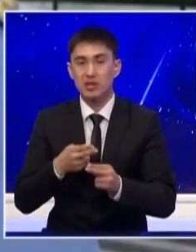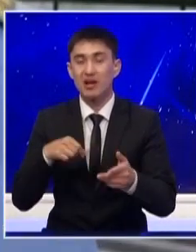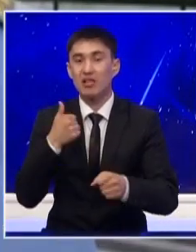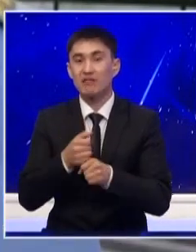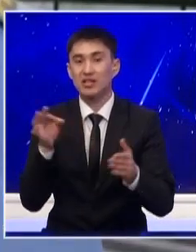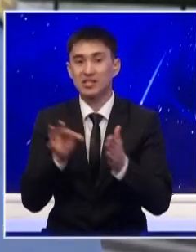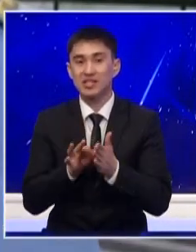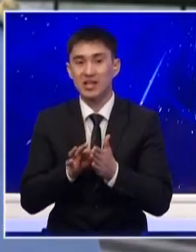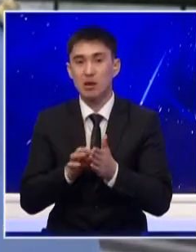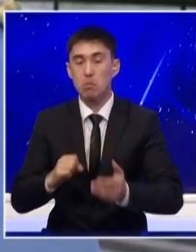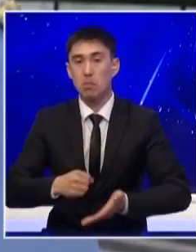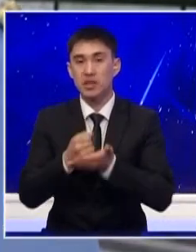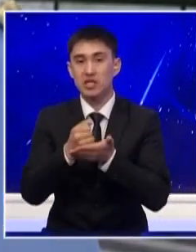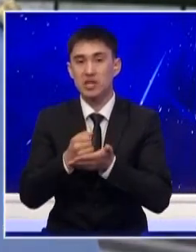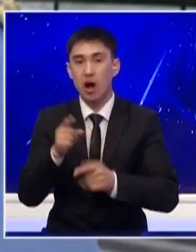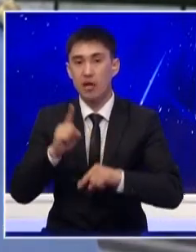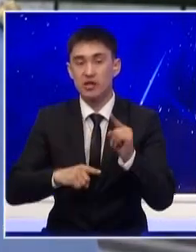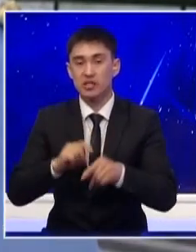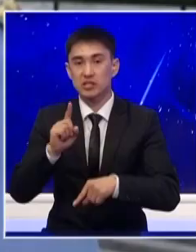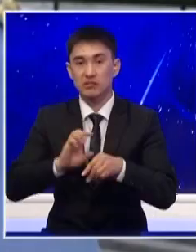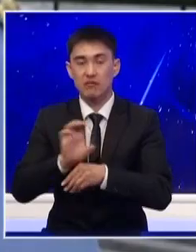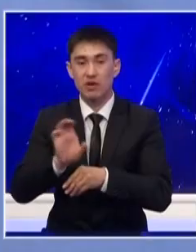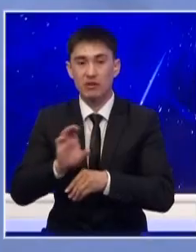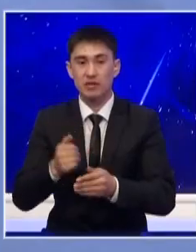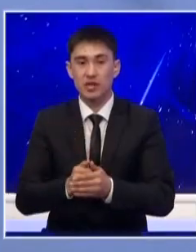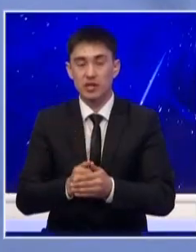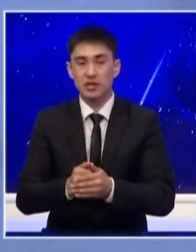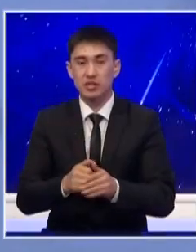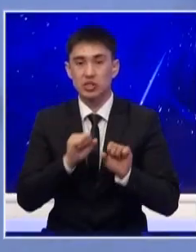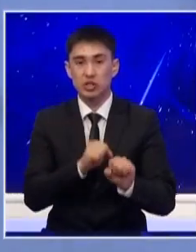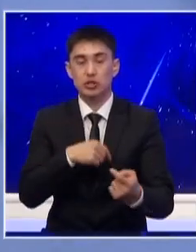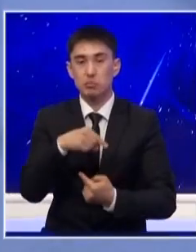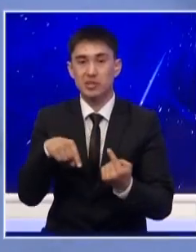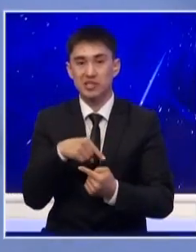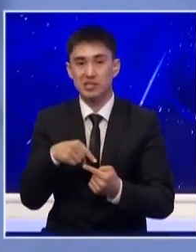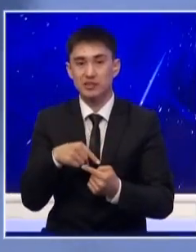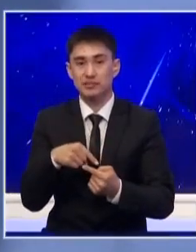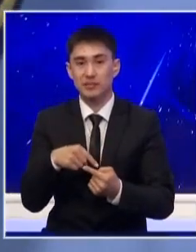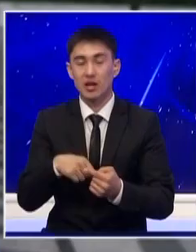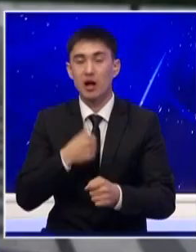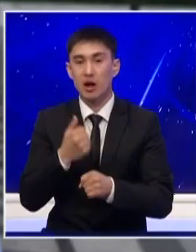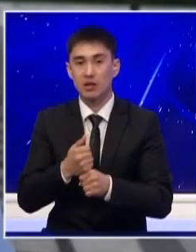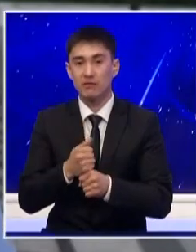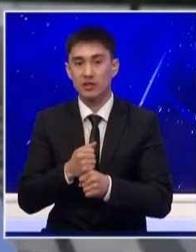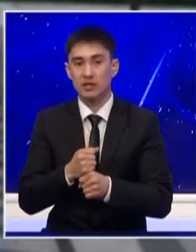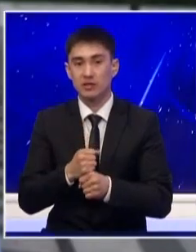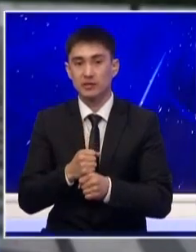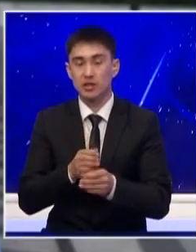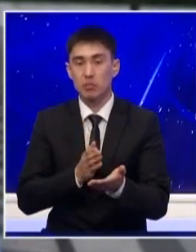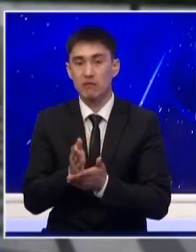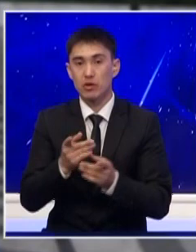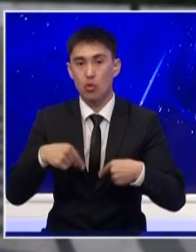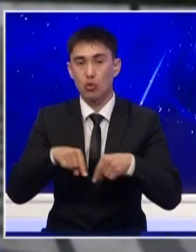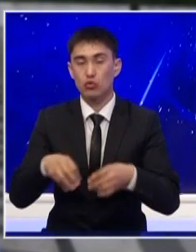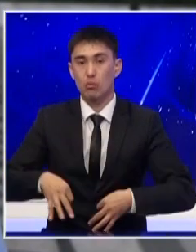этого задачи это является поддержка именно отечественных товарных производителей. Именно защита бизнеса является одним из приоритетных направлений